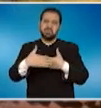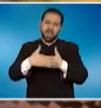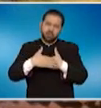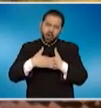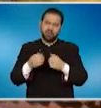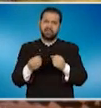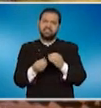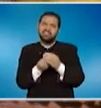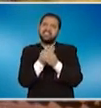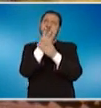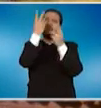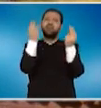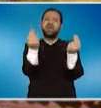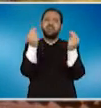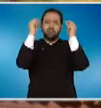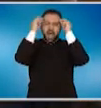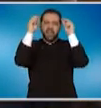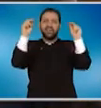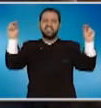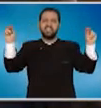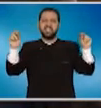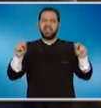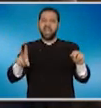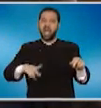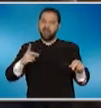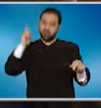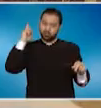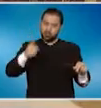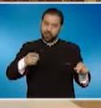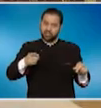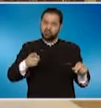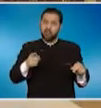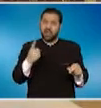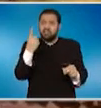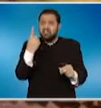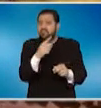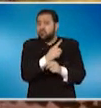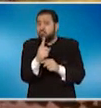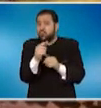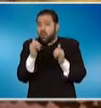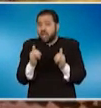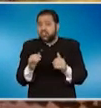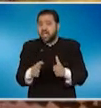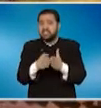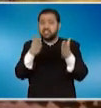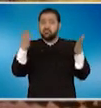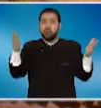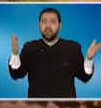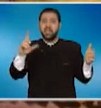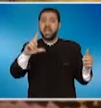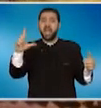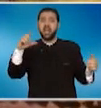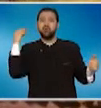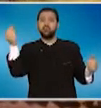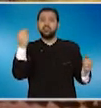preajma sărbătorii Bune Vestiri. A fost condiționată de ceva această descoperire a lui